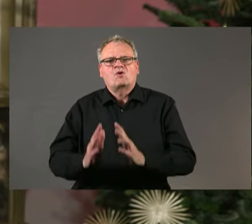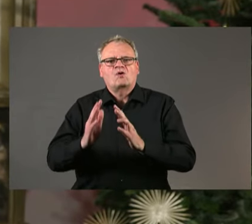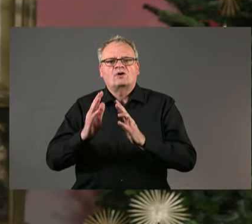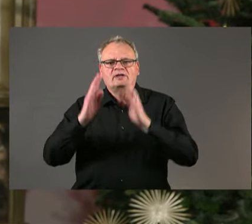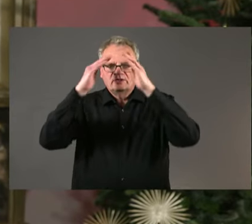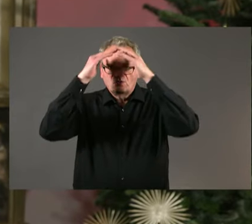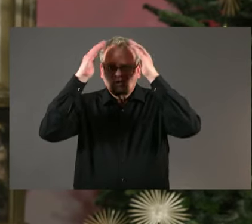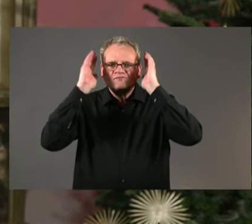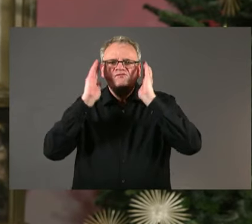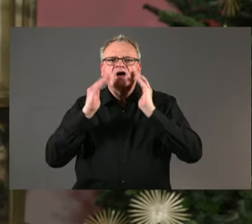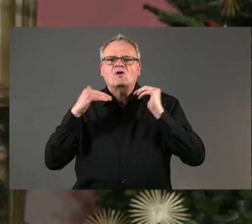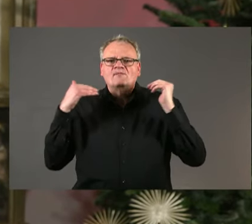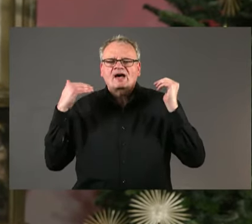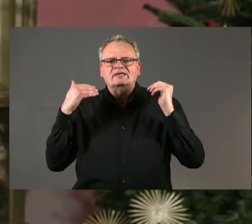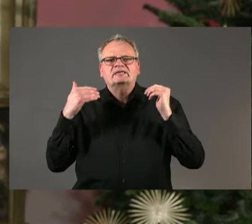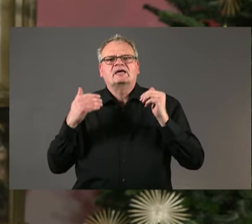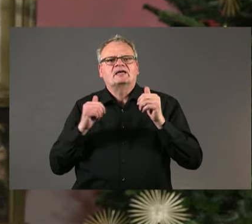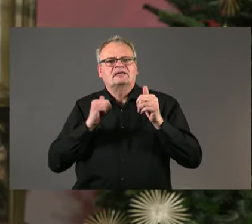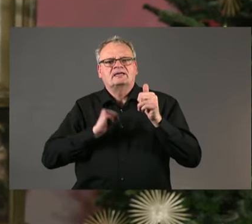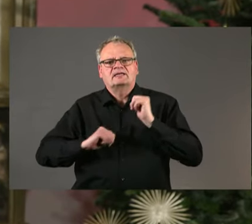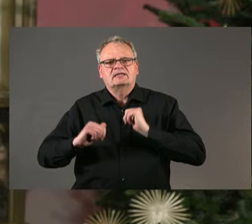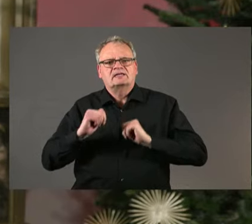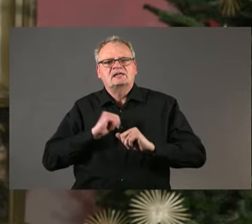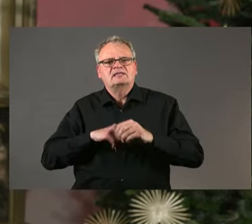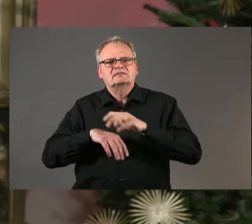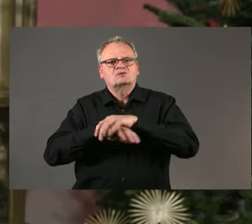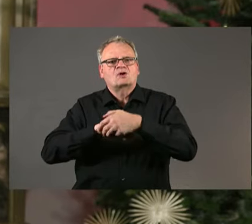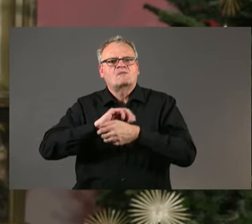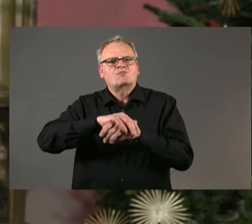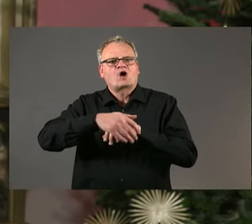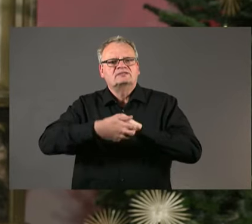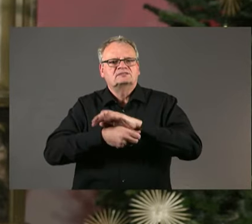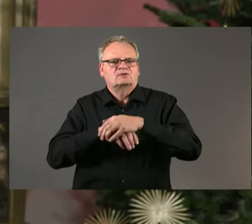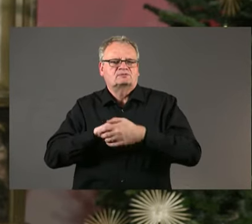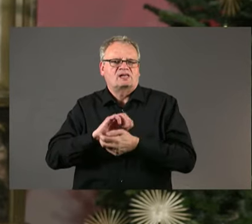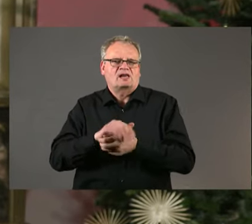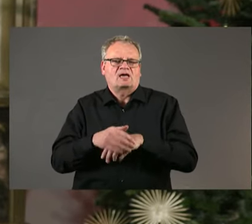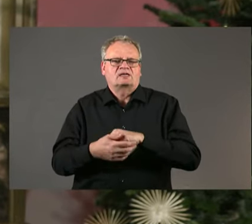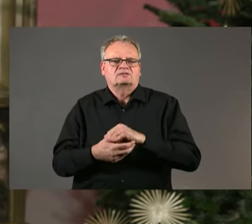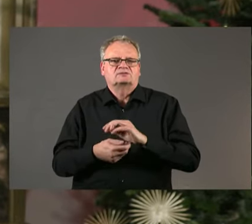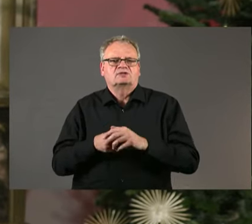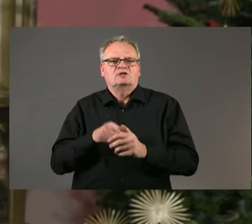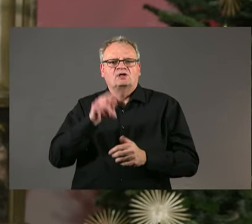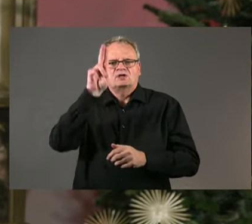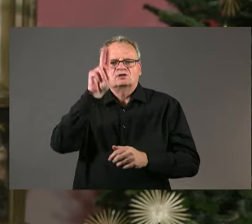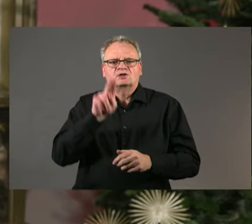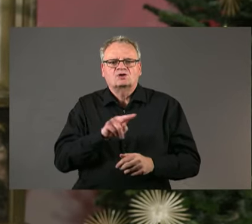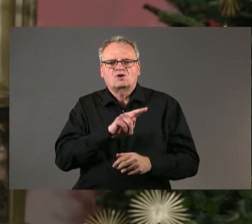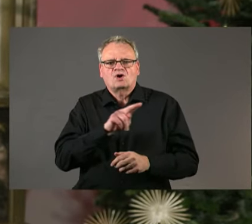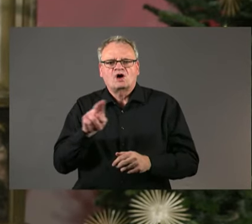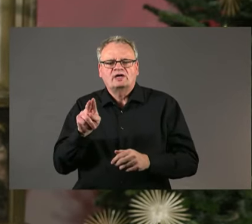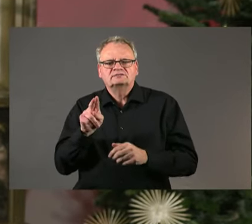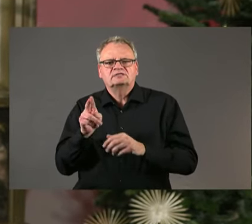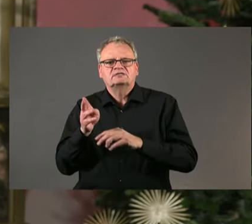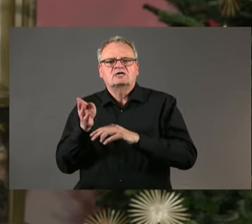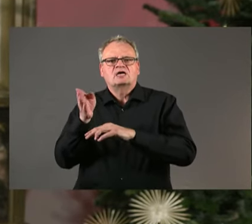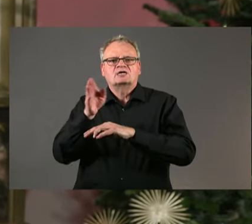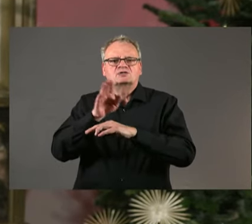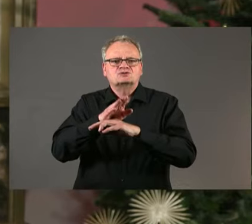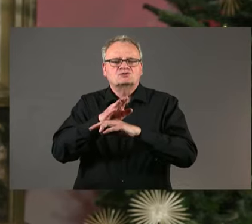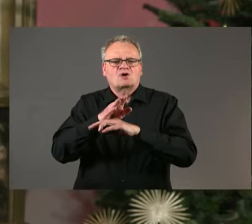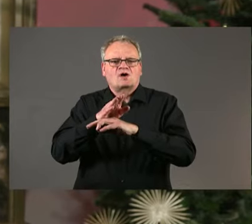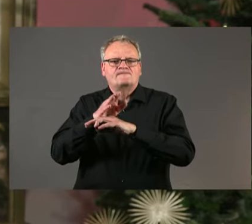Jungfrau Maria, gelitten unter Pontius Pilatus, gekreuzigt, gestorben